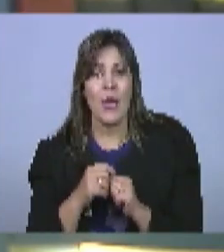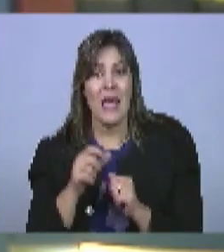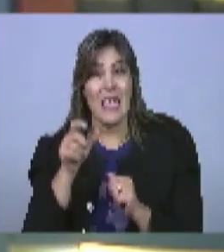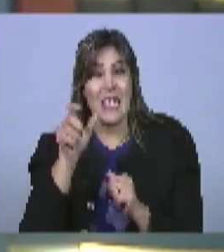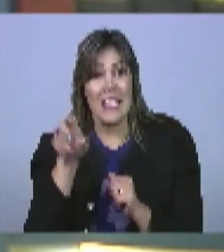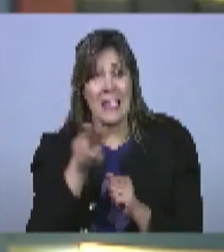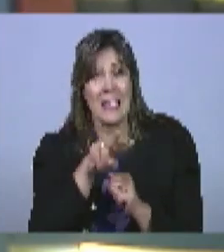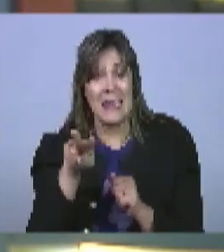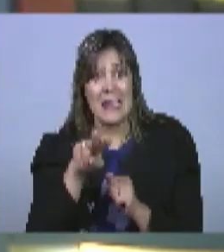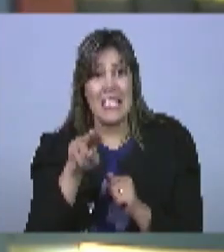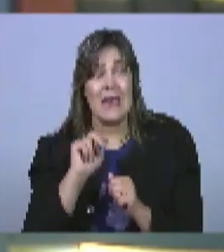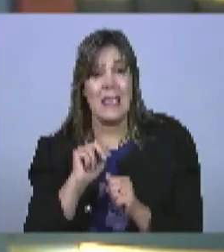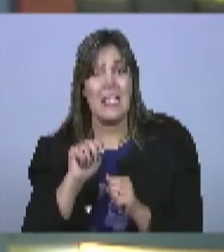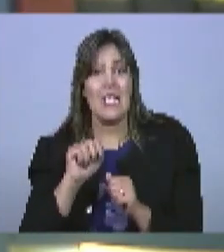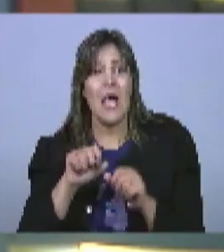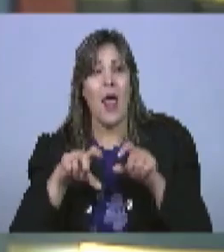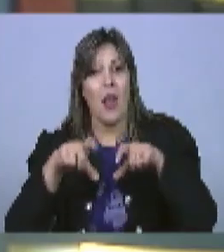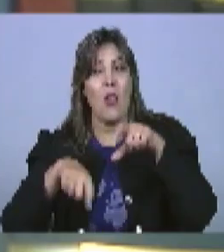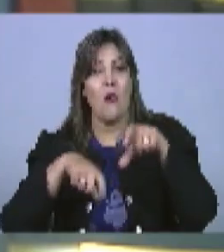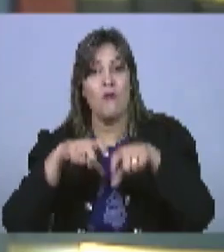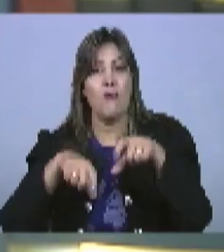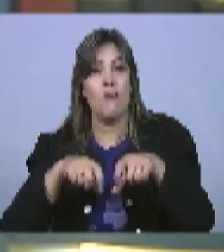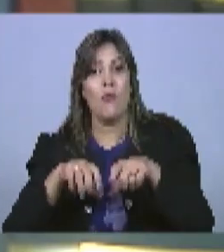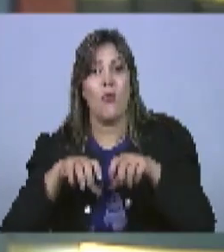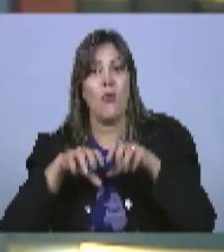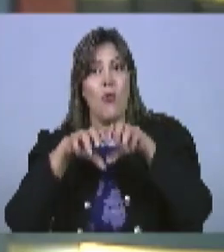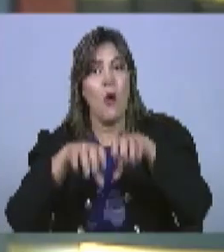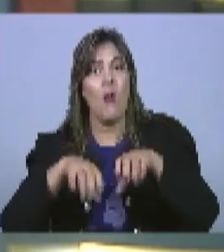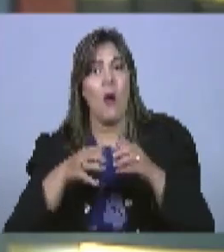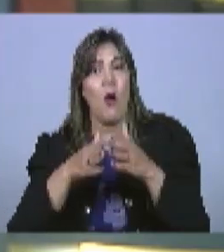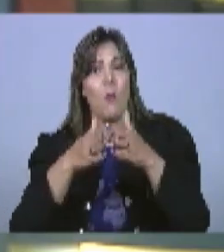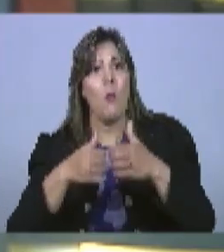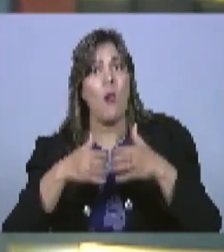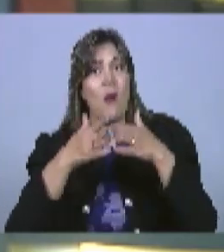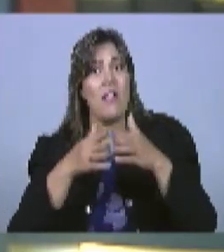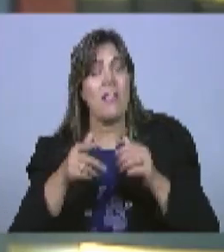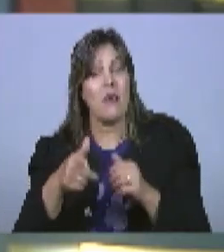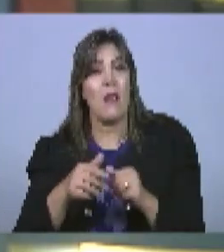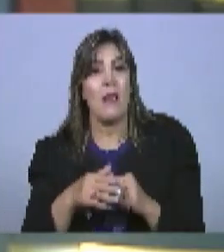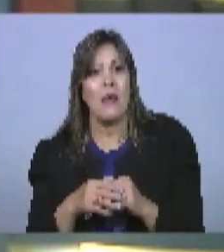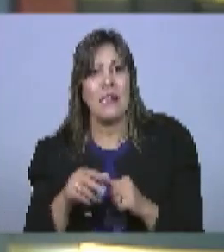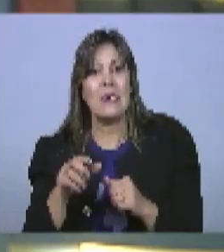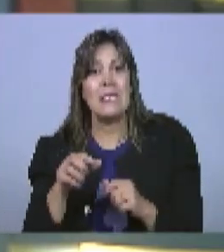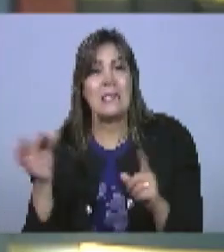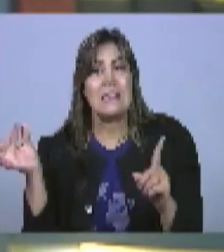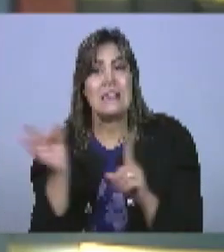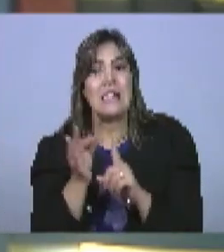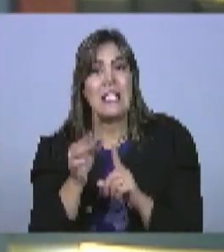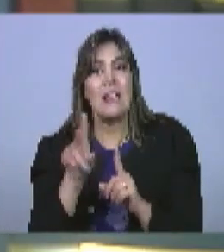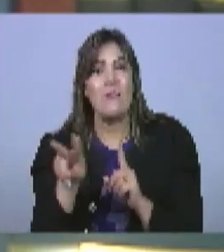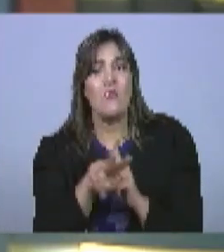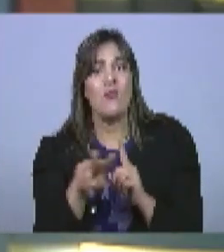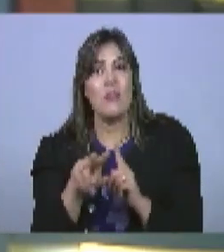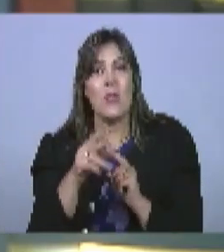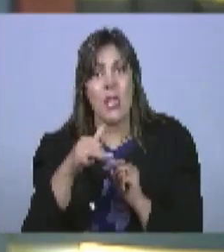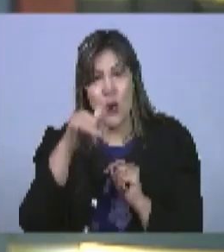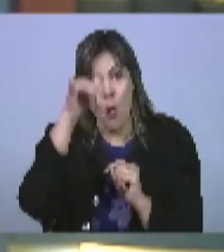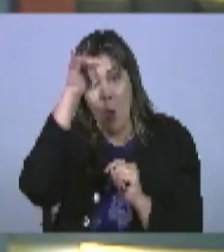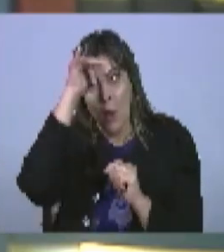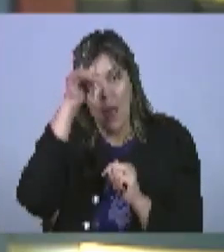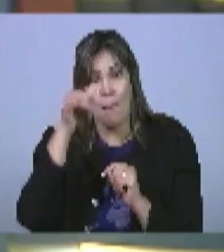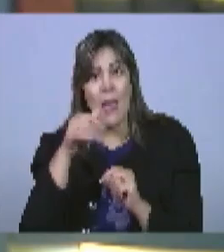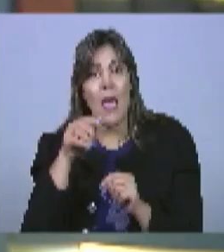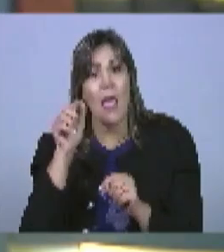دراجه بخ استهدفوا اثنين من العلماء ايضا